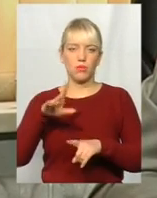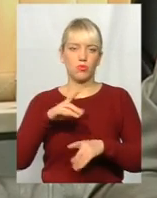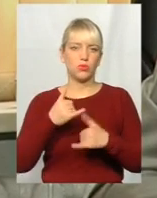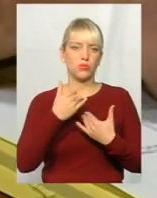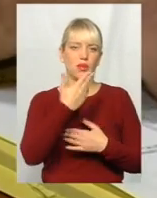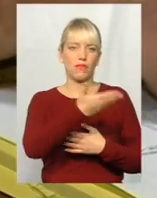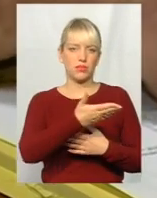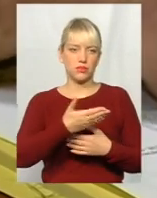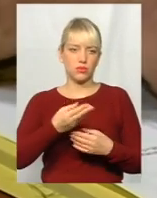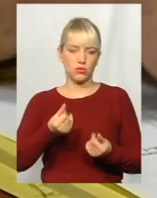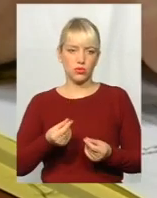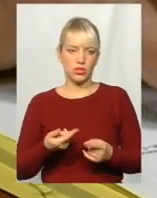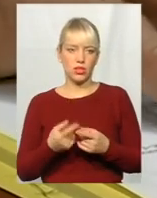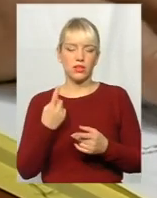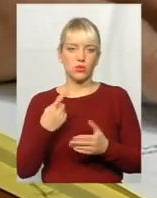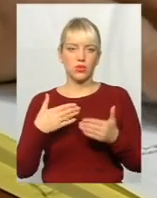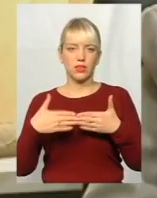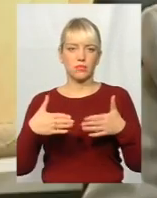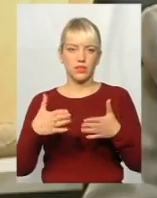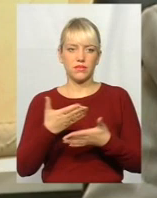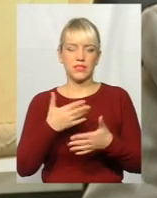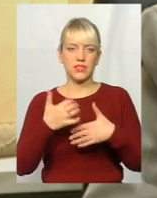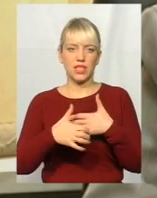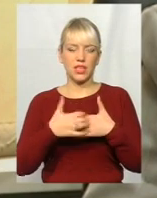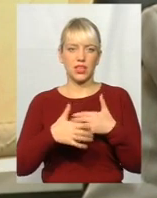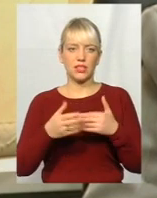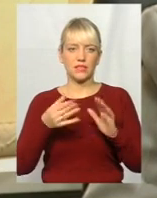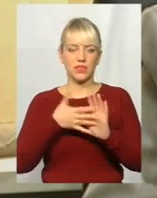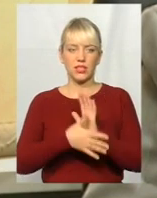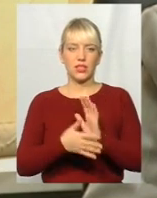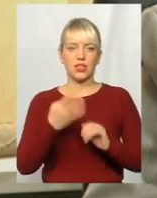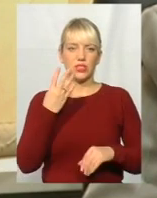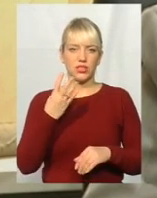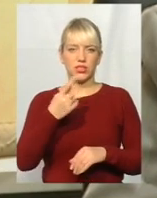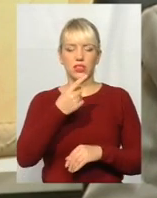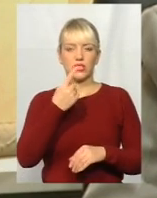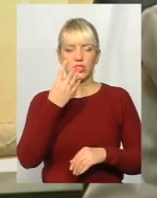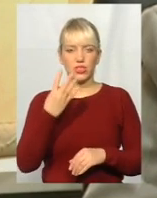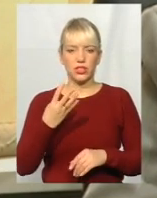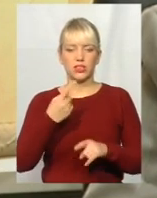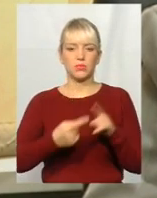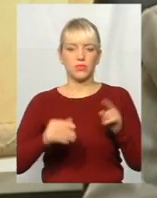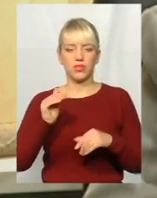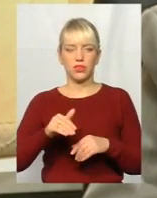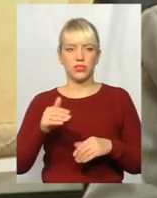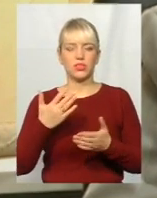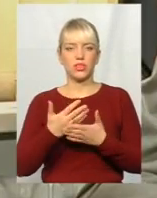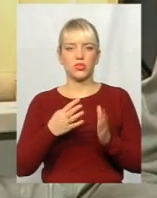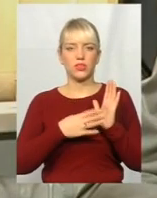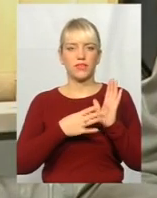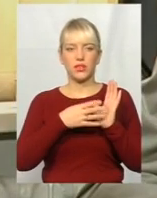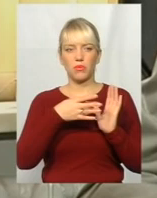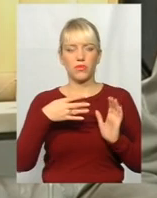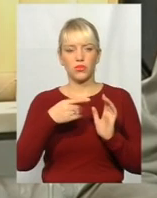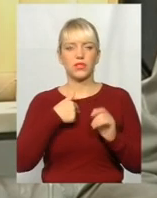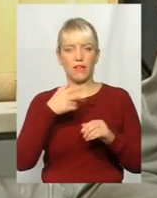хочуть платити. На один під'їзд в середньому ми витрачаємо матеріалів десь на 4-4,5 тисячі, це якщо от 9-поверховий будинок. Я